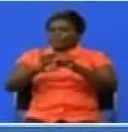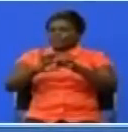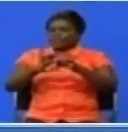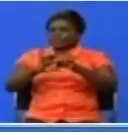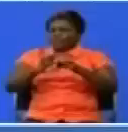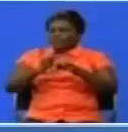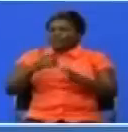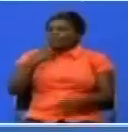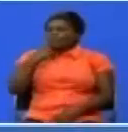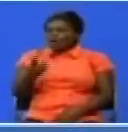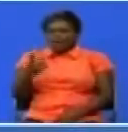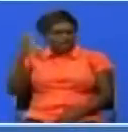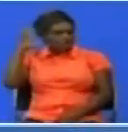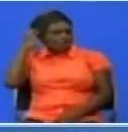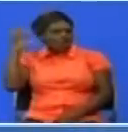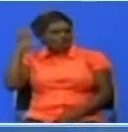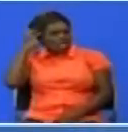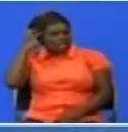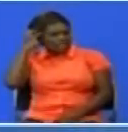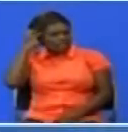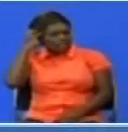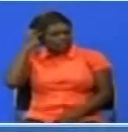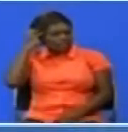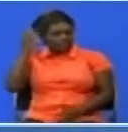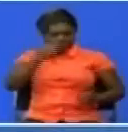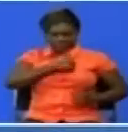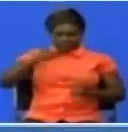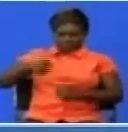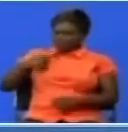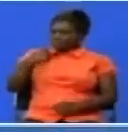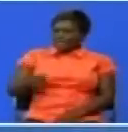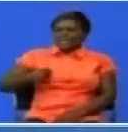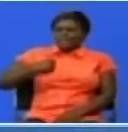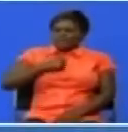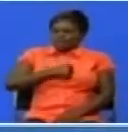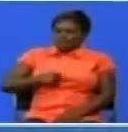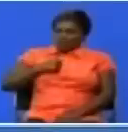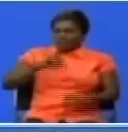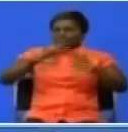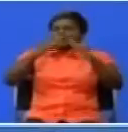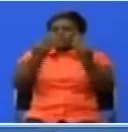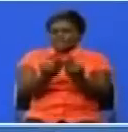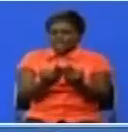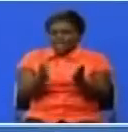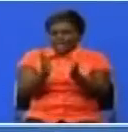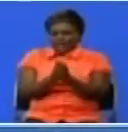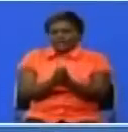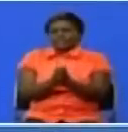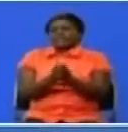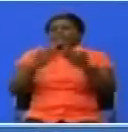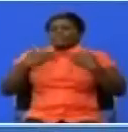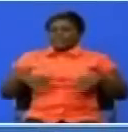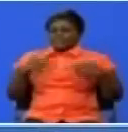wa Moi Air Base Eldoret kuweza kutoa pole na rambirambi kwa zile familia pamoja na